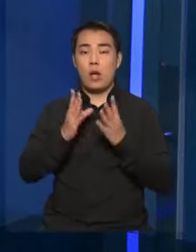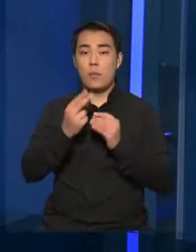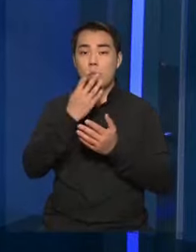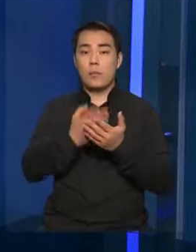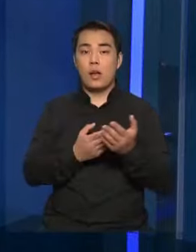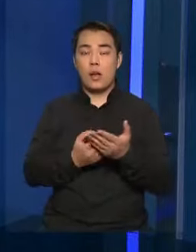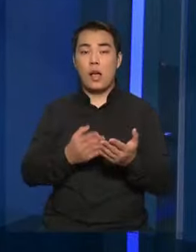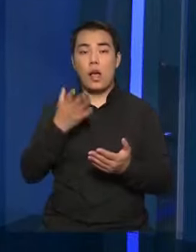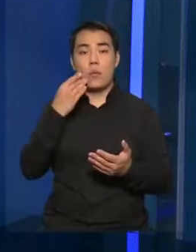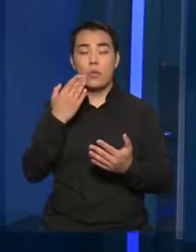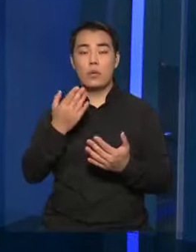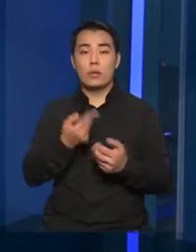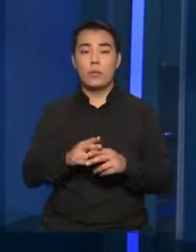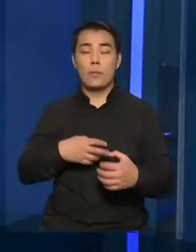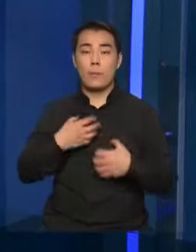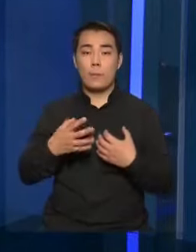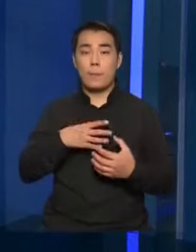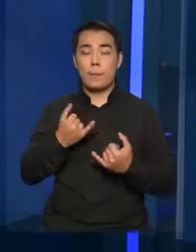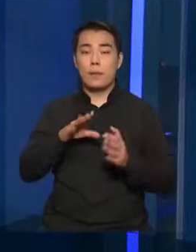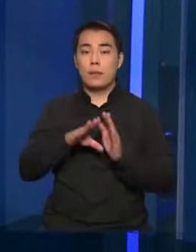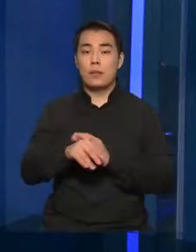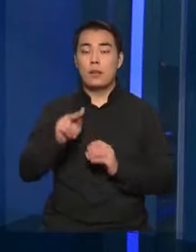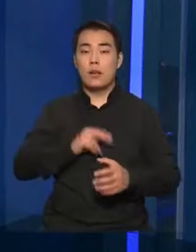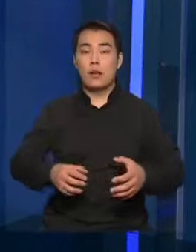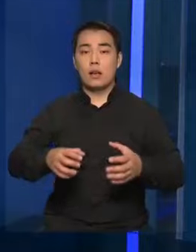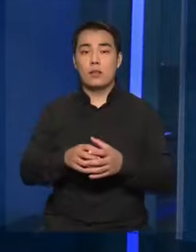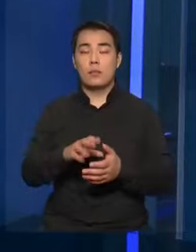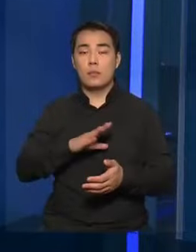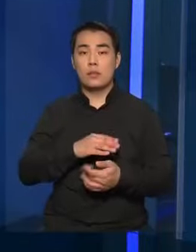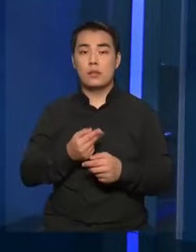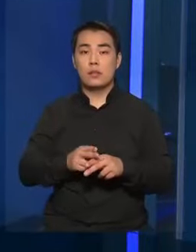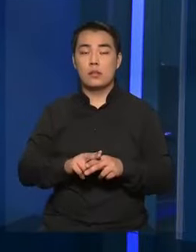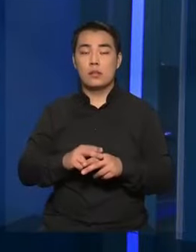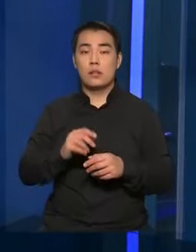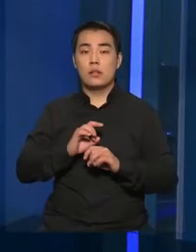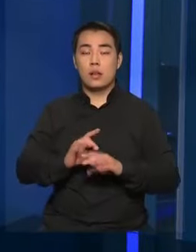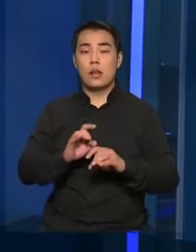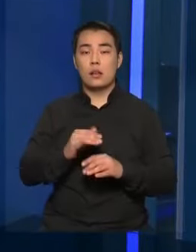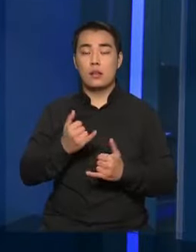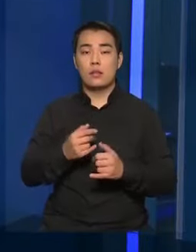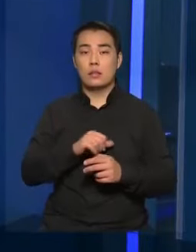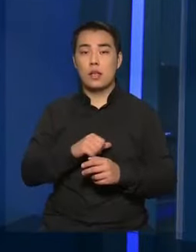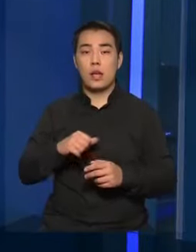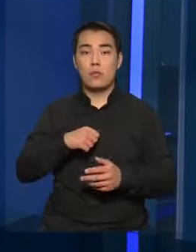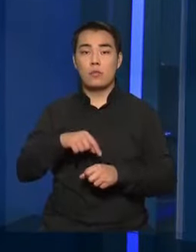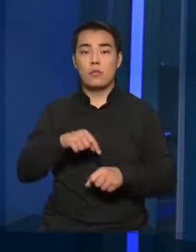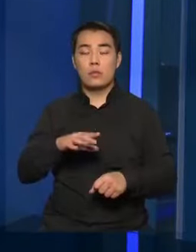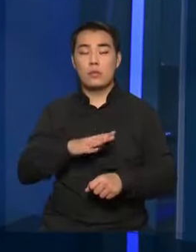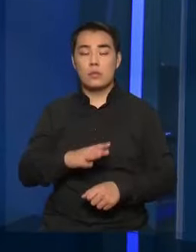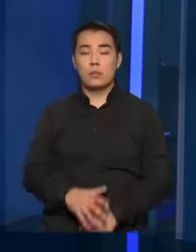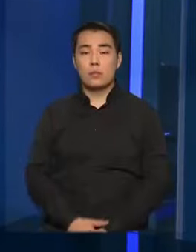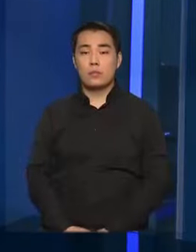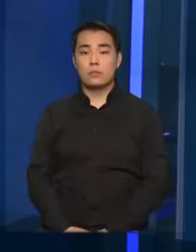әсіресе алматылықтарды әбігерге салды. Олардың арасында әріптесім Гүлзат Сахова да бар. Болған жайтты Алматыдағы тілшіміздің өзі дәл қазір айтып